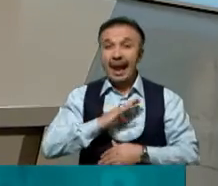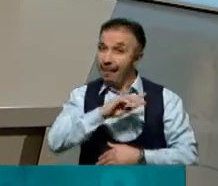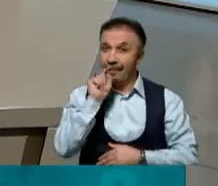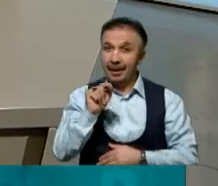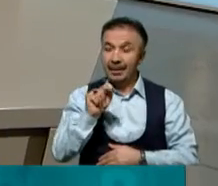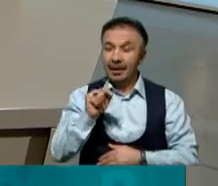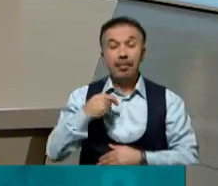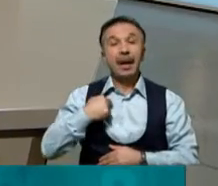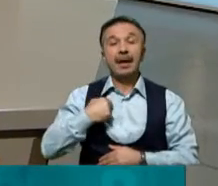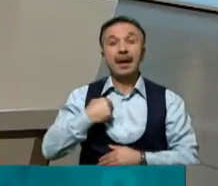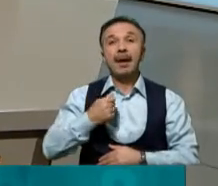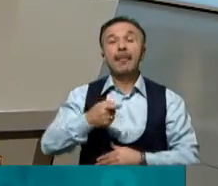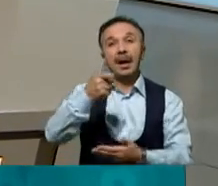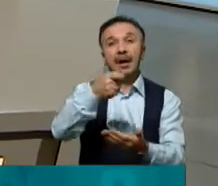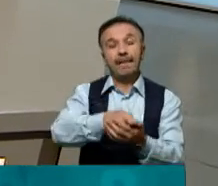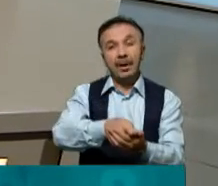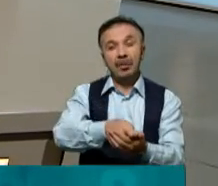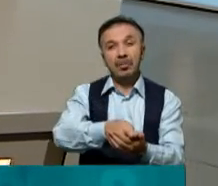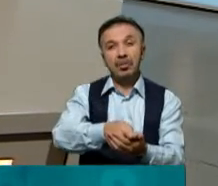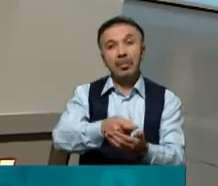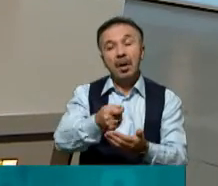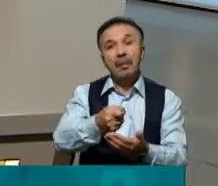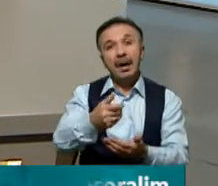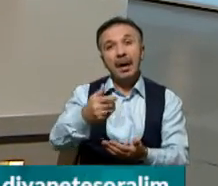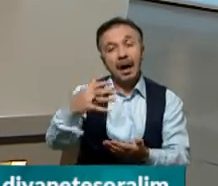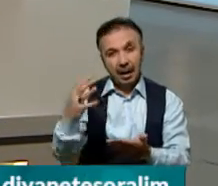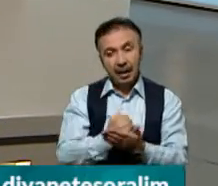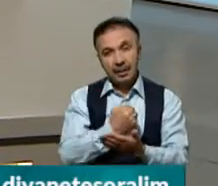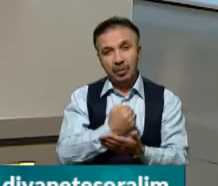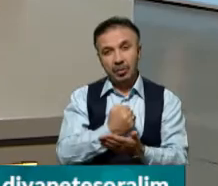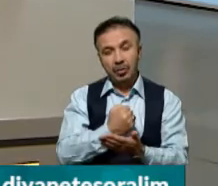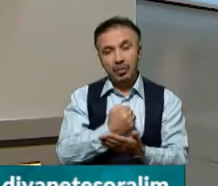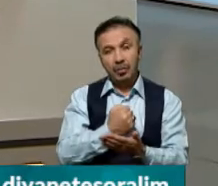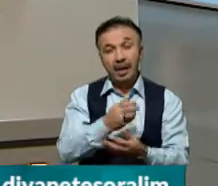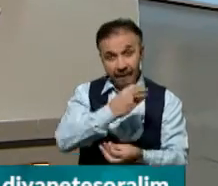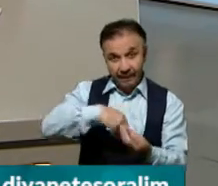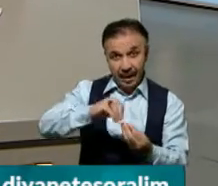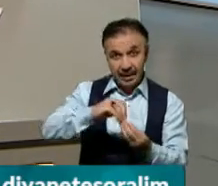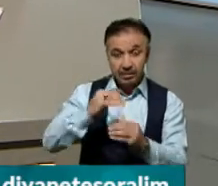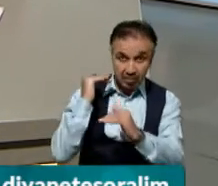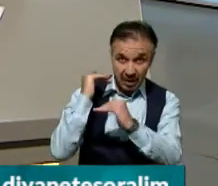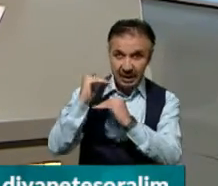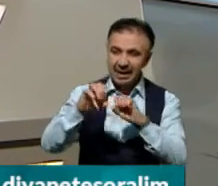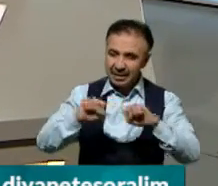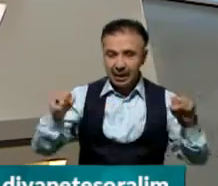paramı veriyorum, fazlalık para alıyor, kazanıyorum ama faizin toplumsal zararlarına baktığımızda